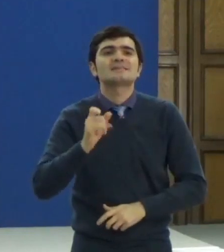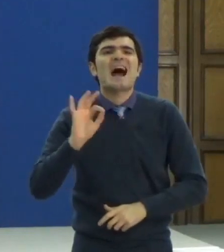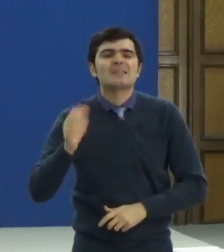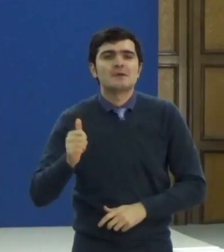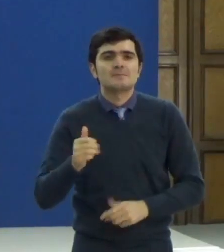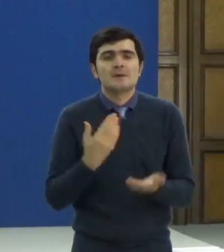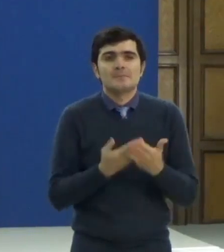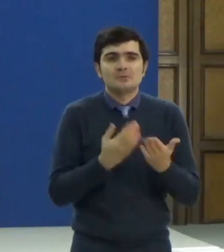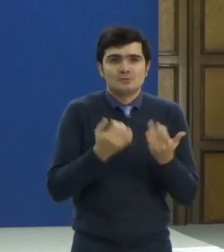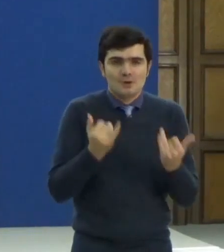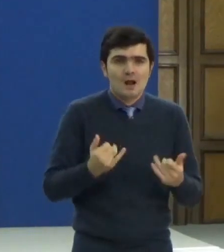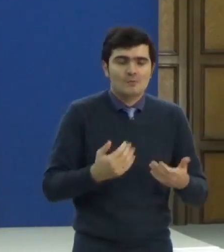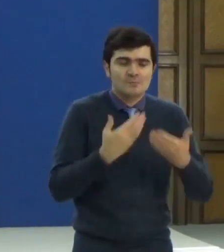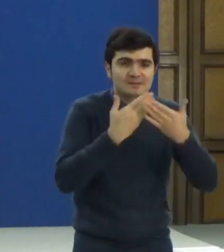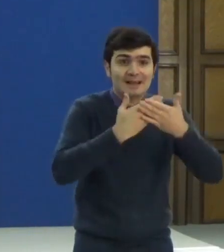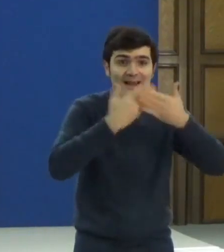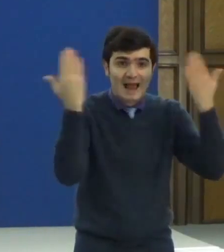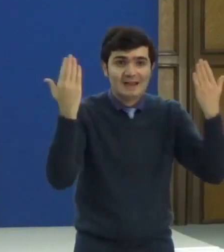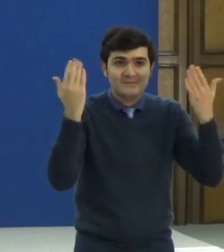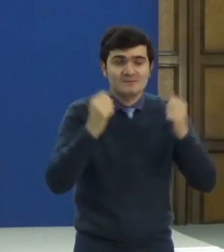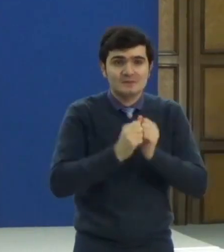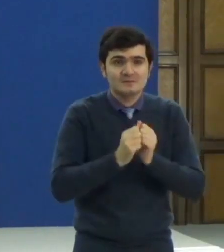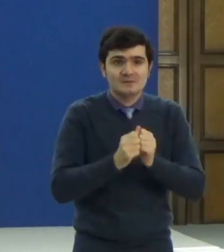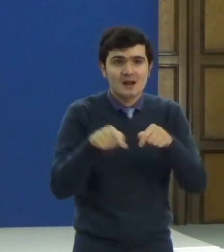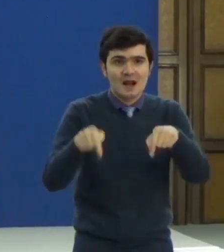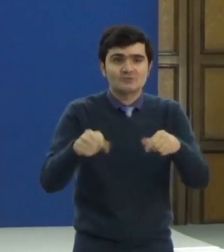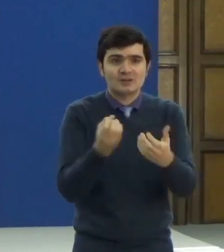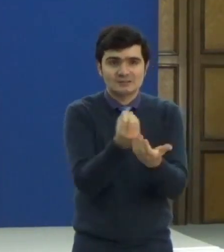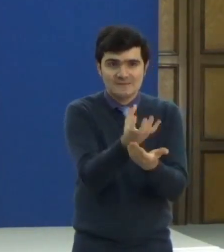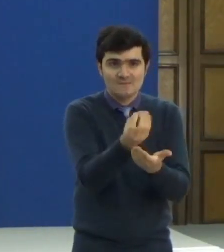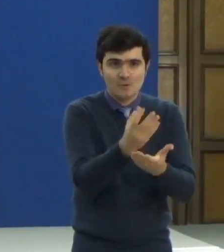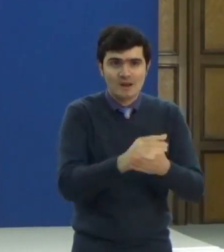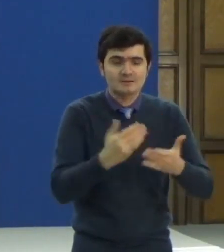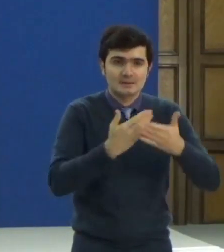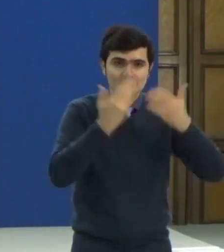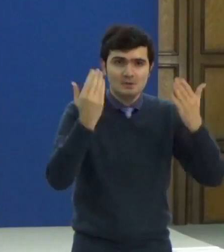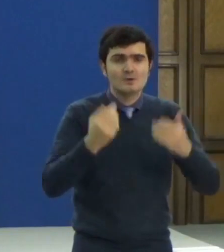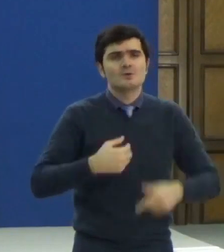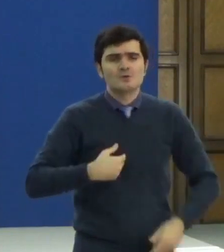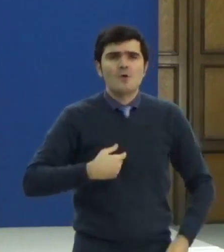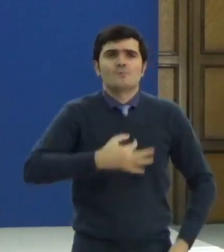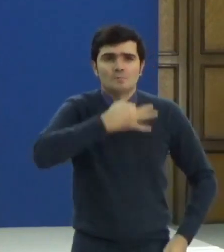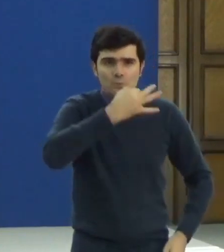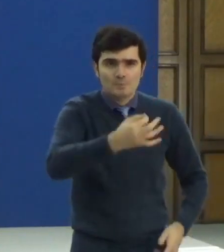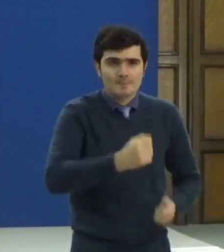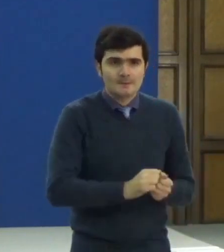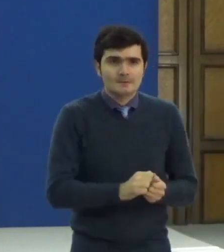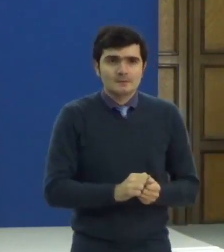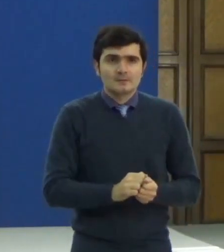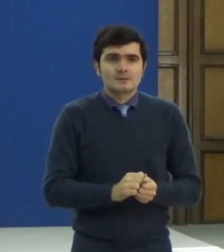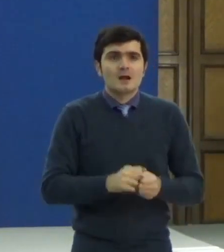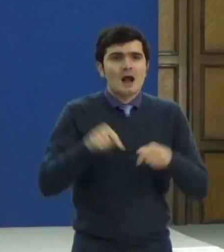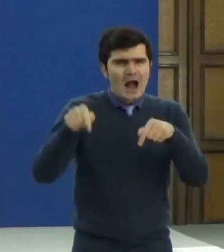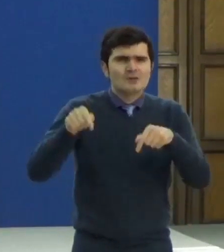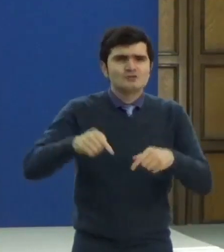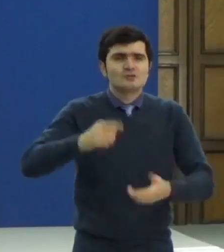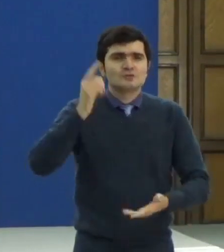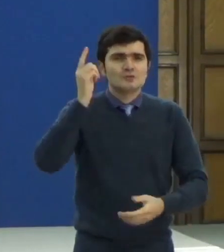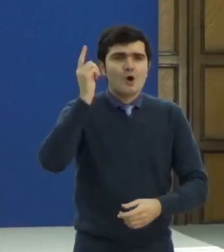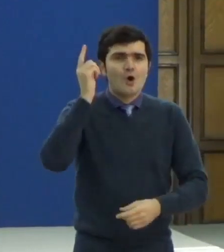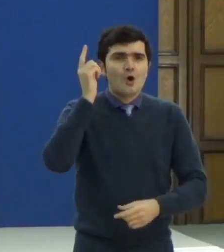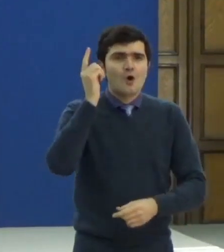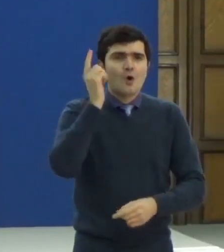pentru a le clarifica această informație, precizez că respectivul ordin